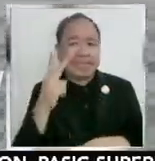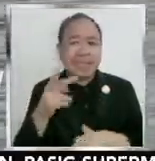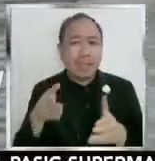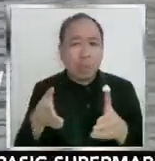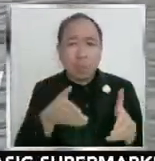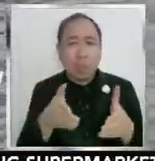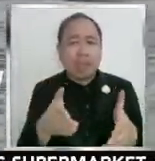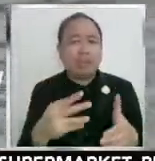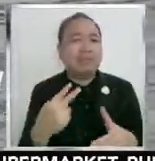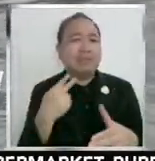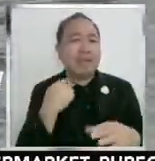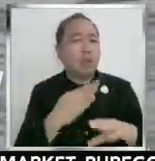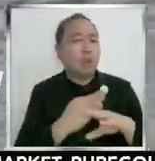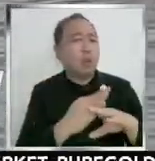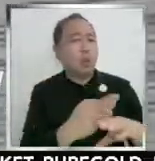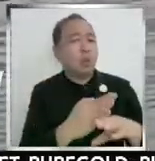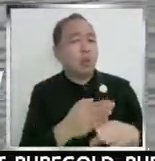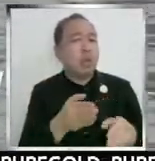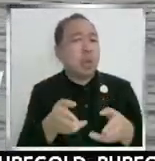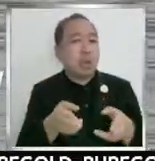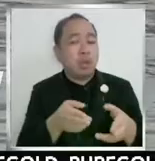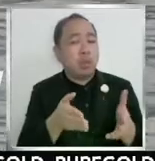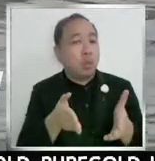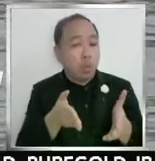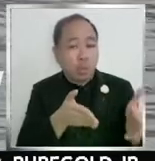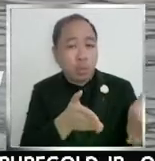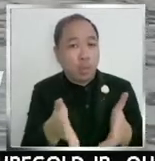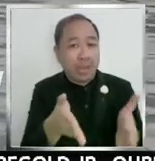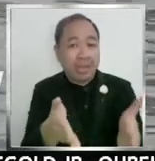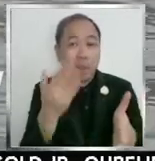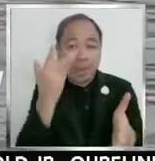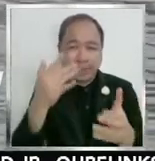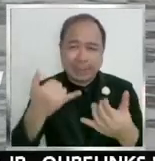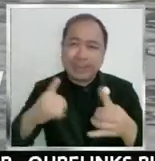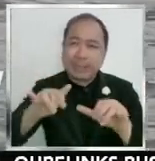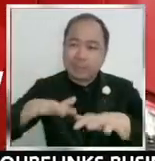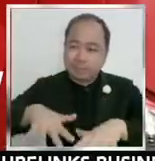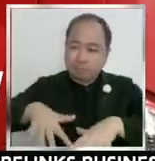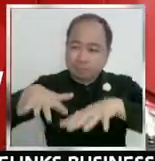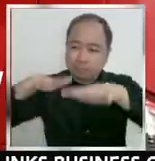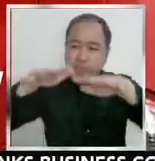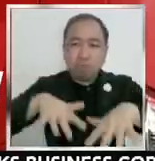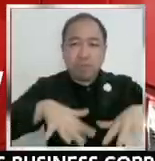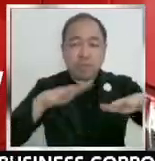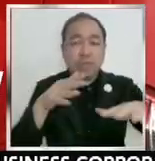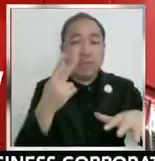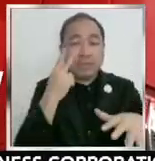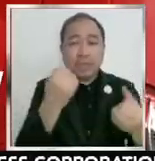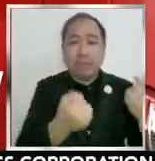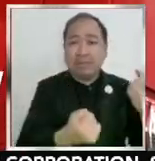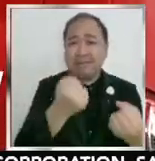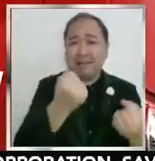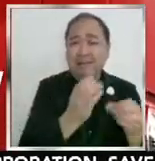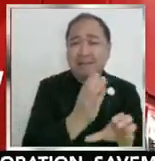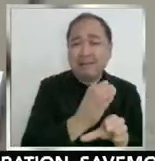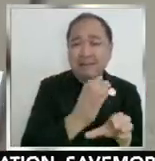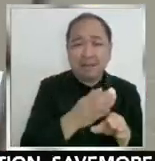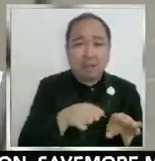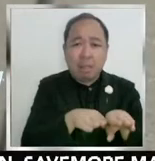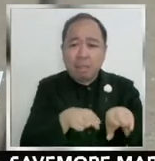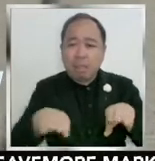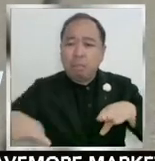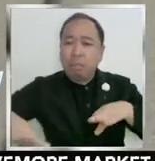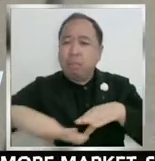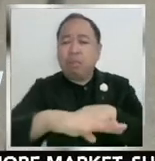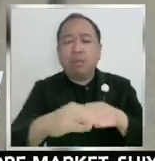Masantol Road dahil mataas pa rin ang tubig. Dahil nadadivert ang maraming sasakyan, gapang kung minsan ang daloy ng traffic na